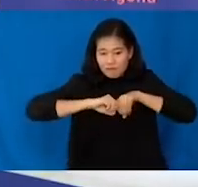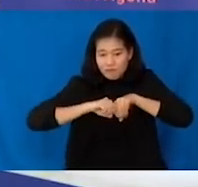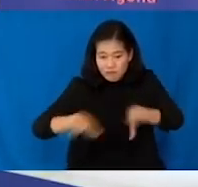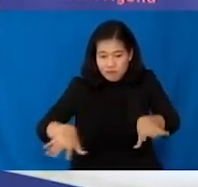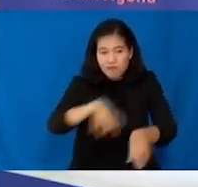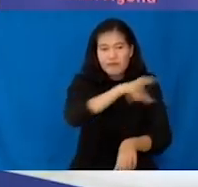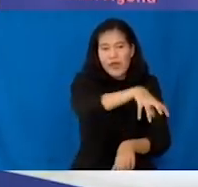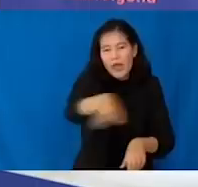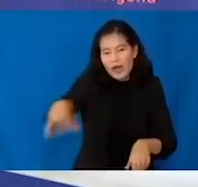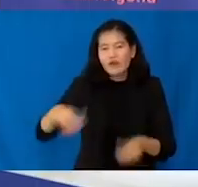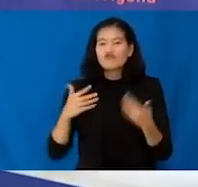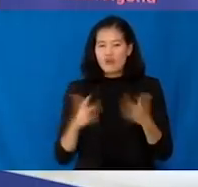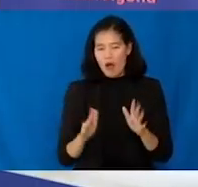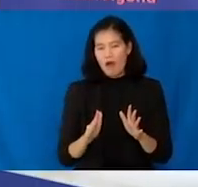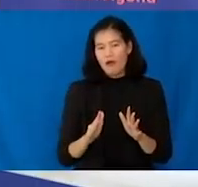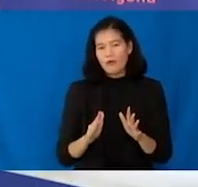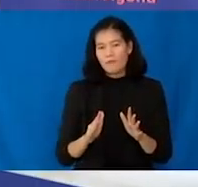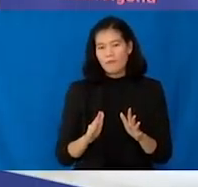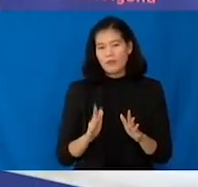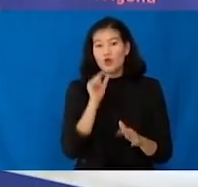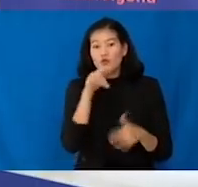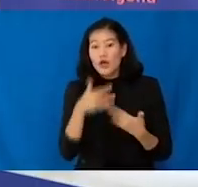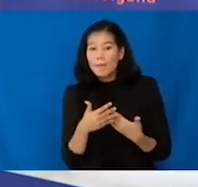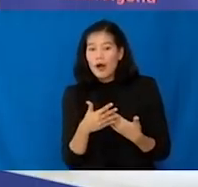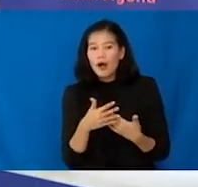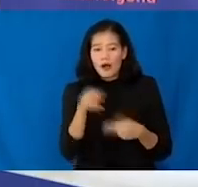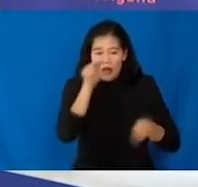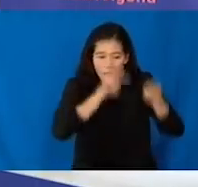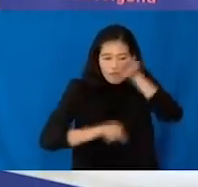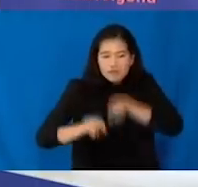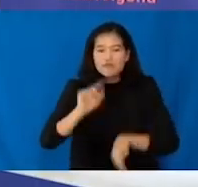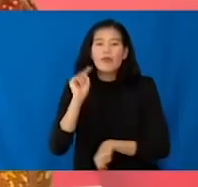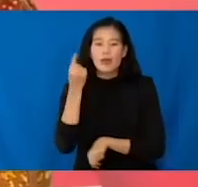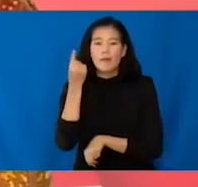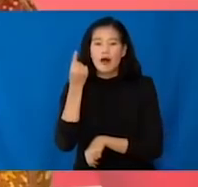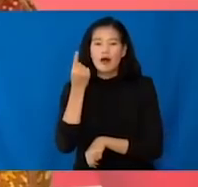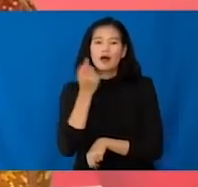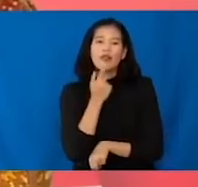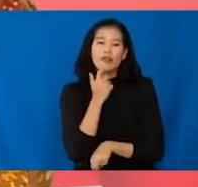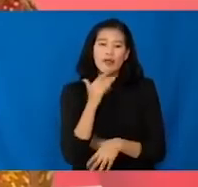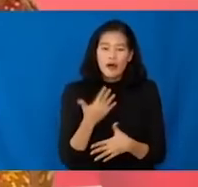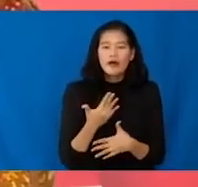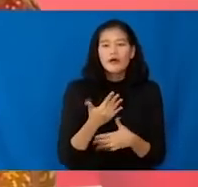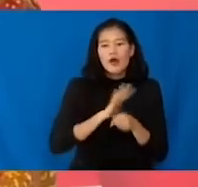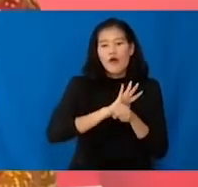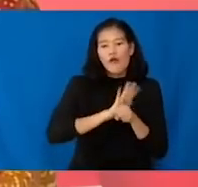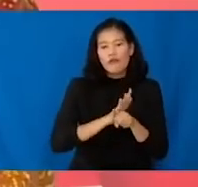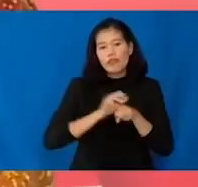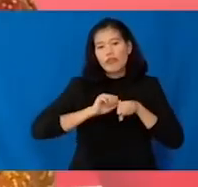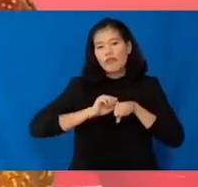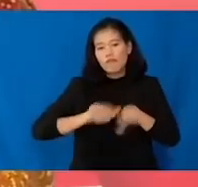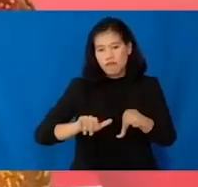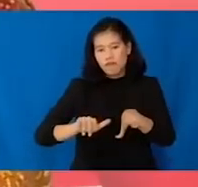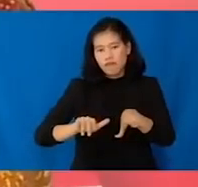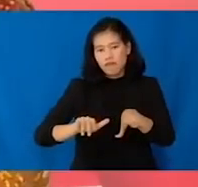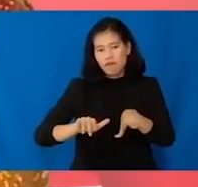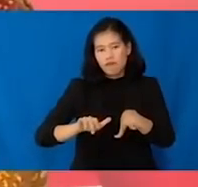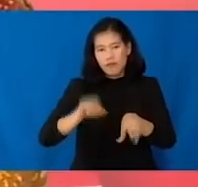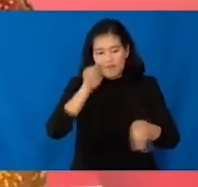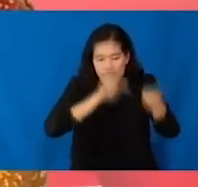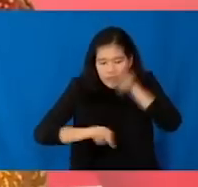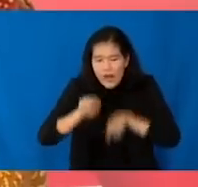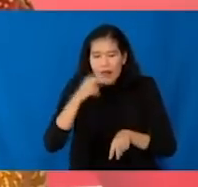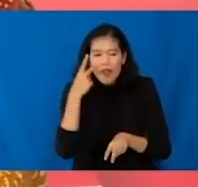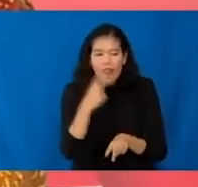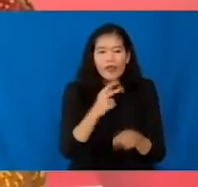Provinsi untuk digunakan sebagai skrining awal di dalam kaitan dengan penanganan untuk menemukan